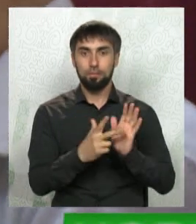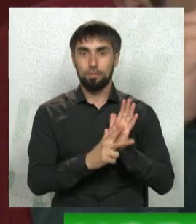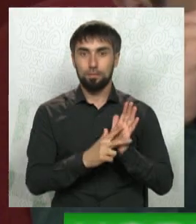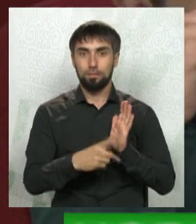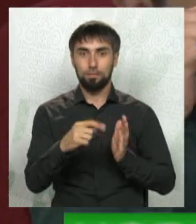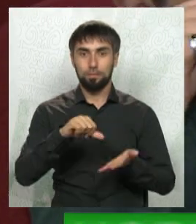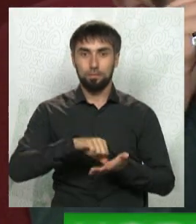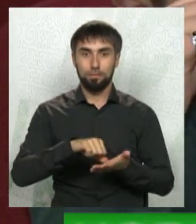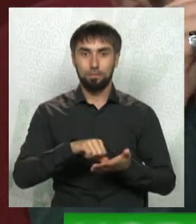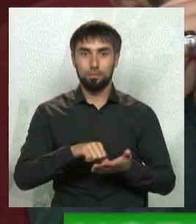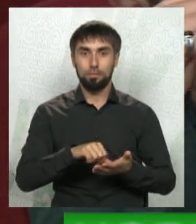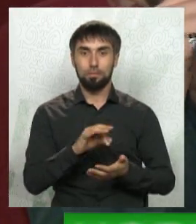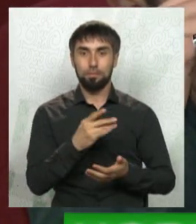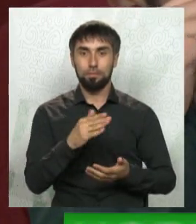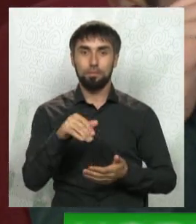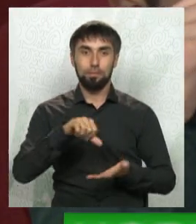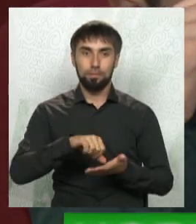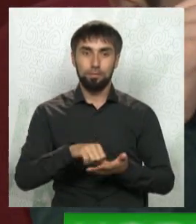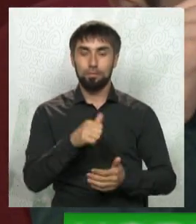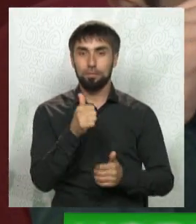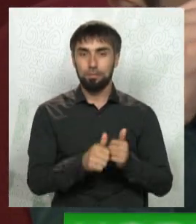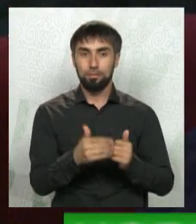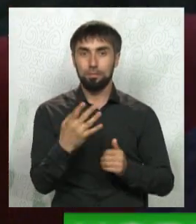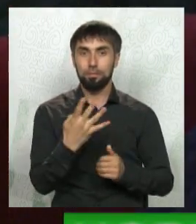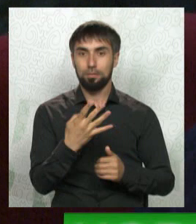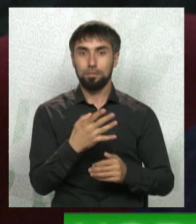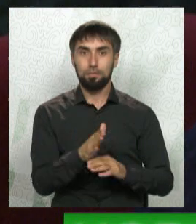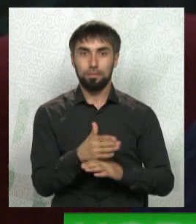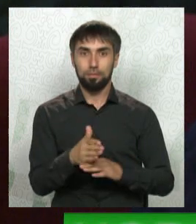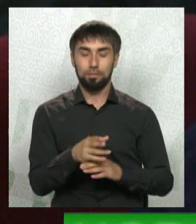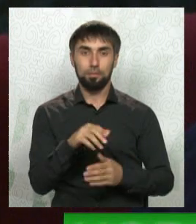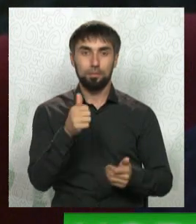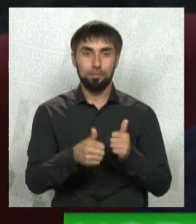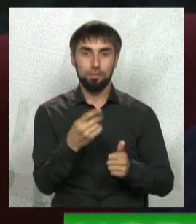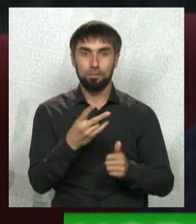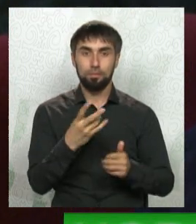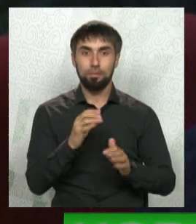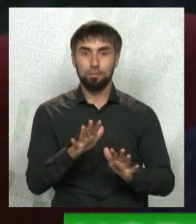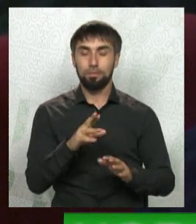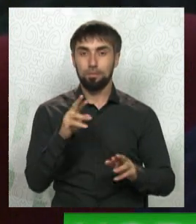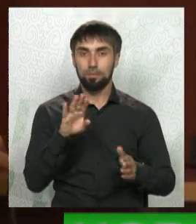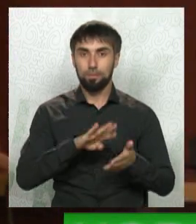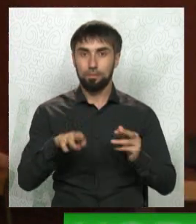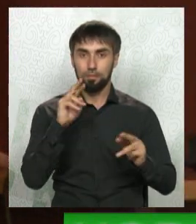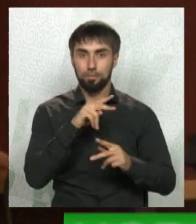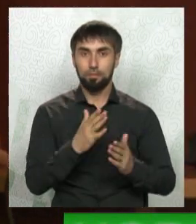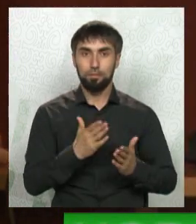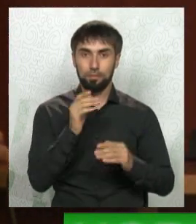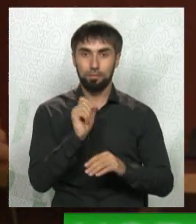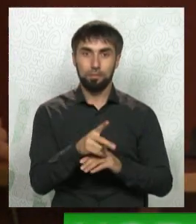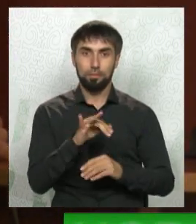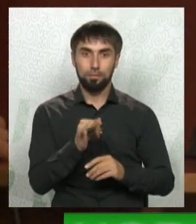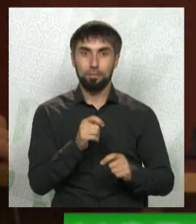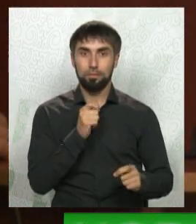81 участника. Оценивают выступление каждого в 4 разделах. Конкурсант должен не только без ошибок прочитать задание, но